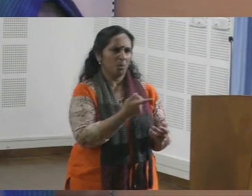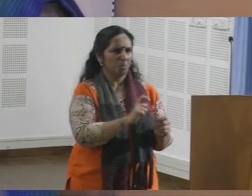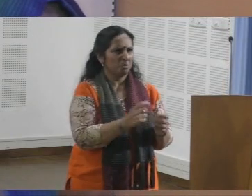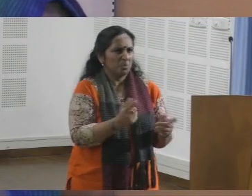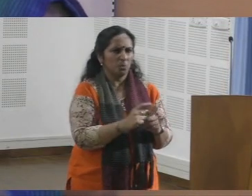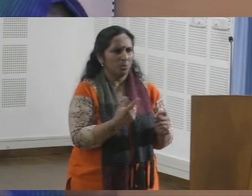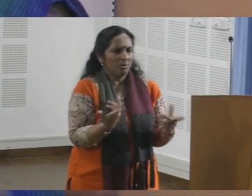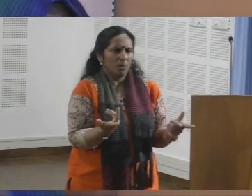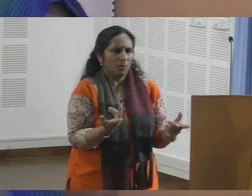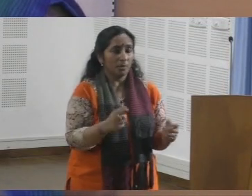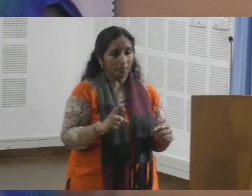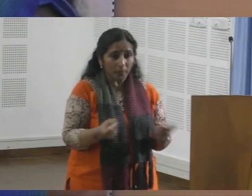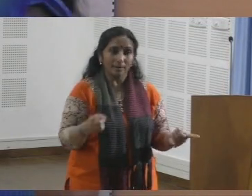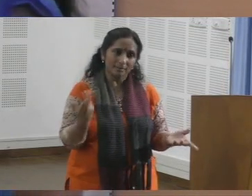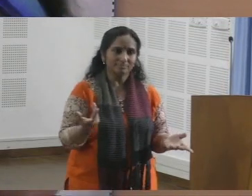പറ്റി.